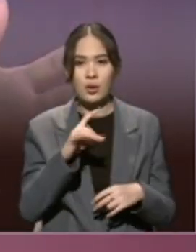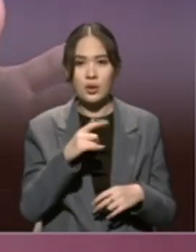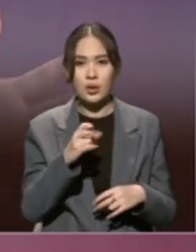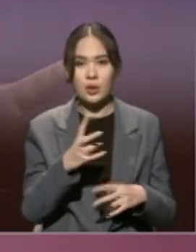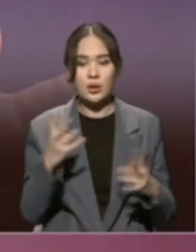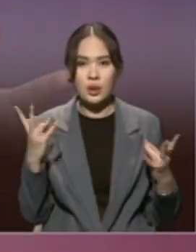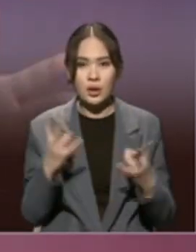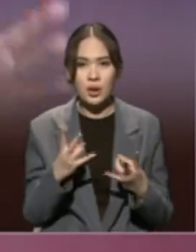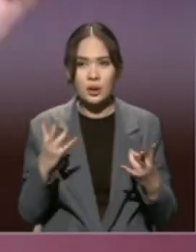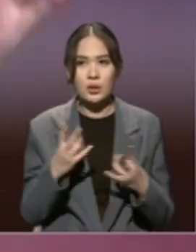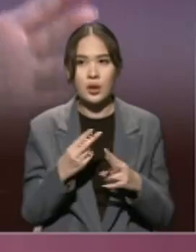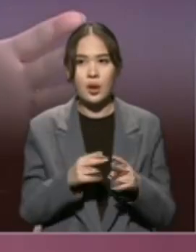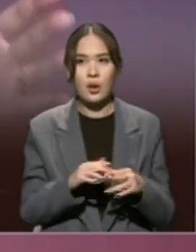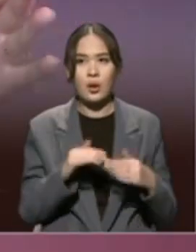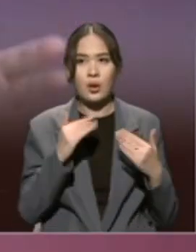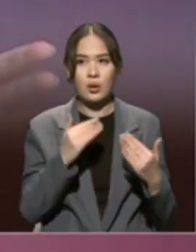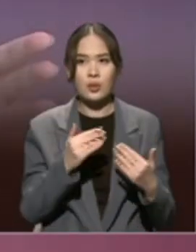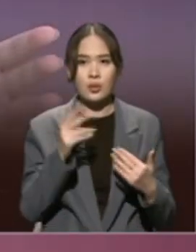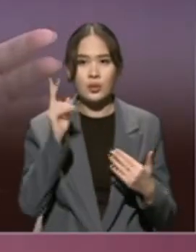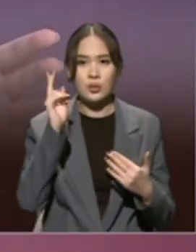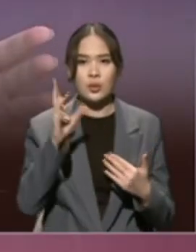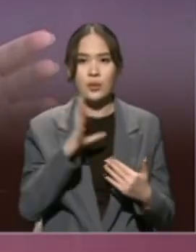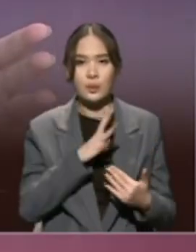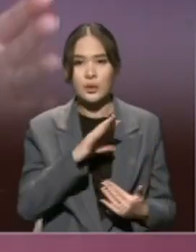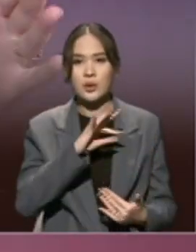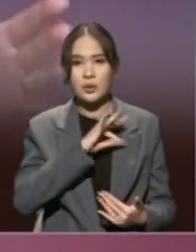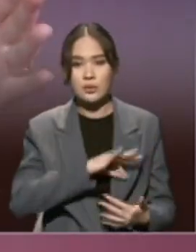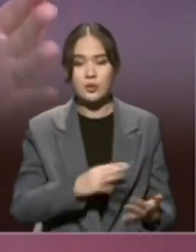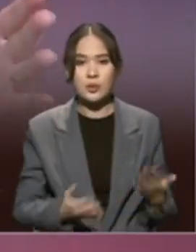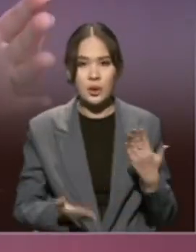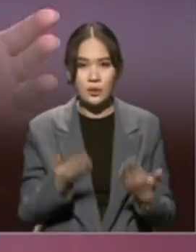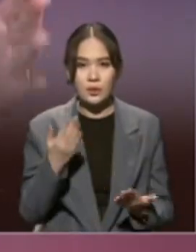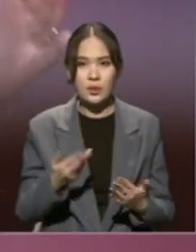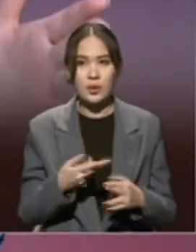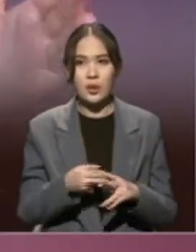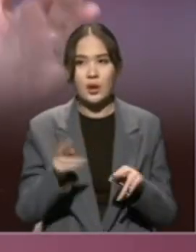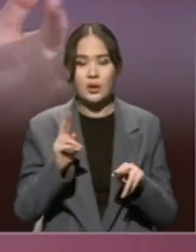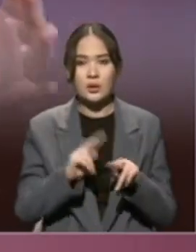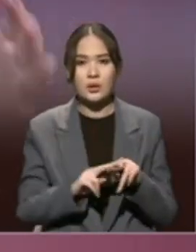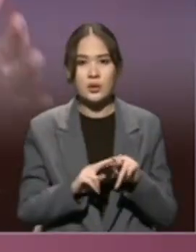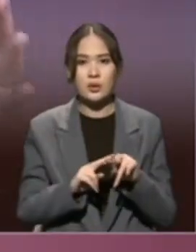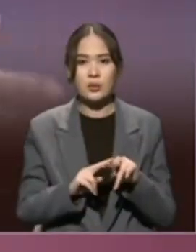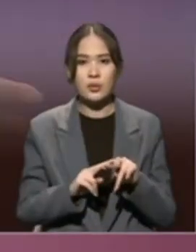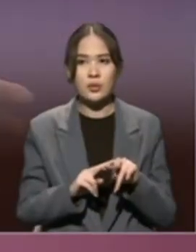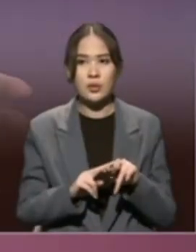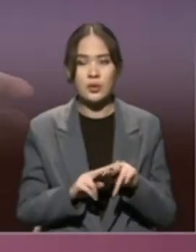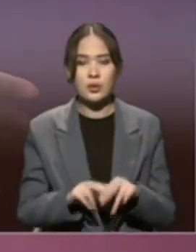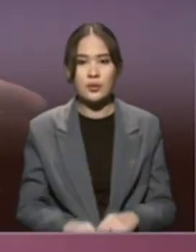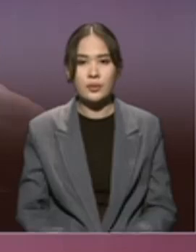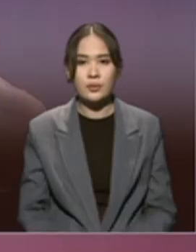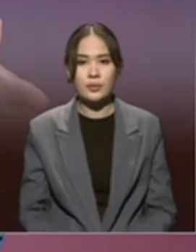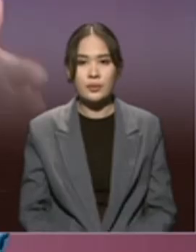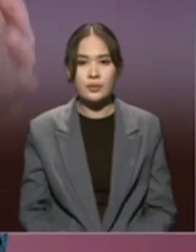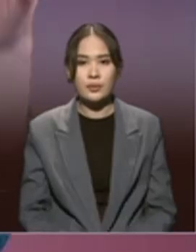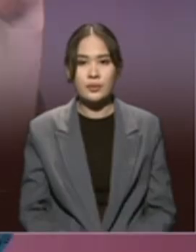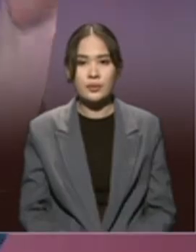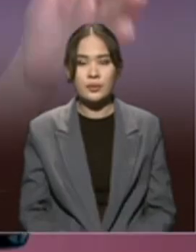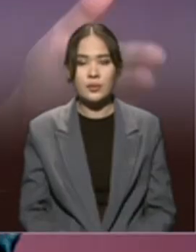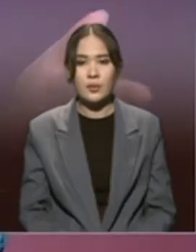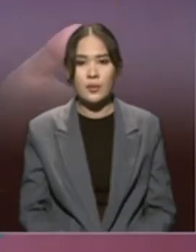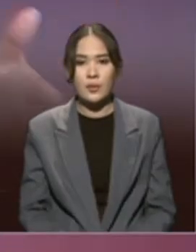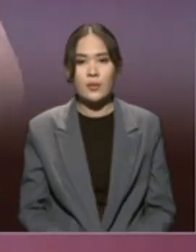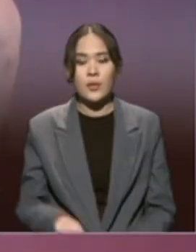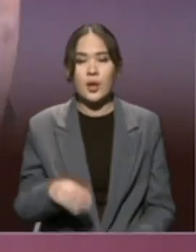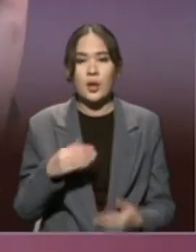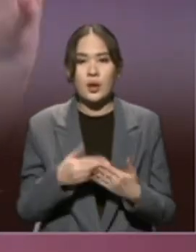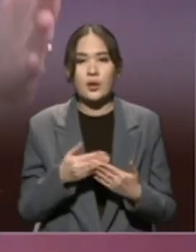болуу керек. Аны ал бирөөгө тийимдүү чыгар. Тиімді болып жатқан адам содан жақсы пайда көрген алғыс нарықта қара деген қарыс